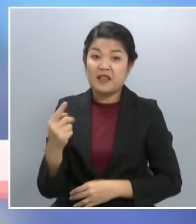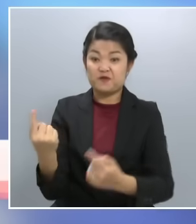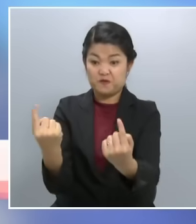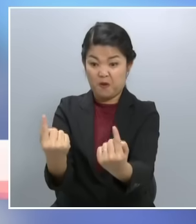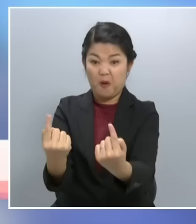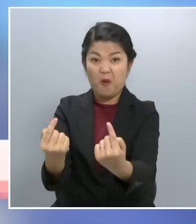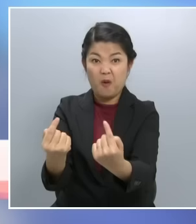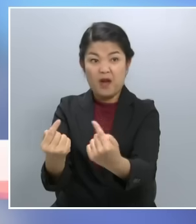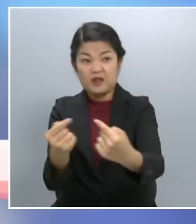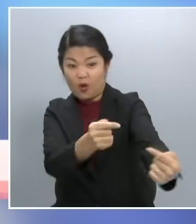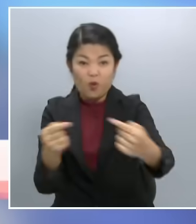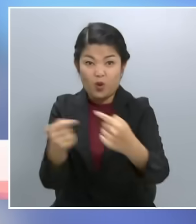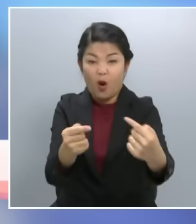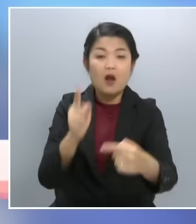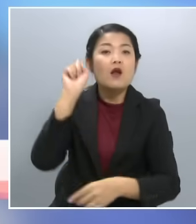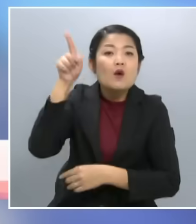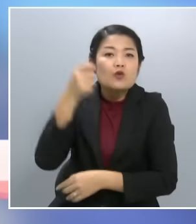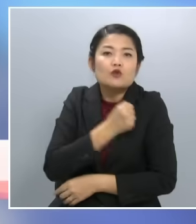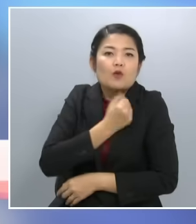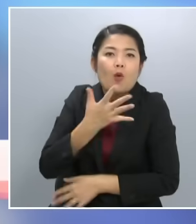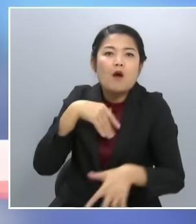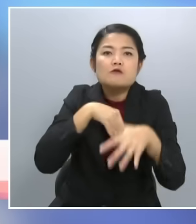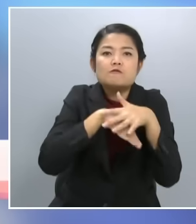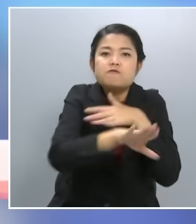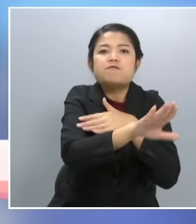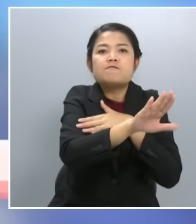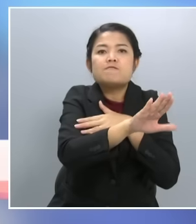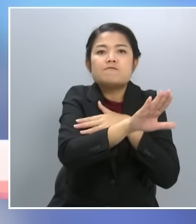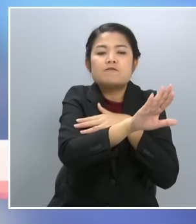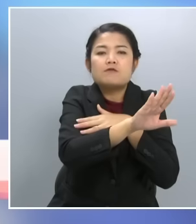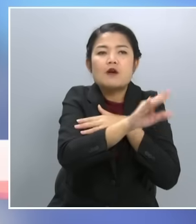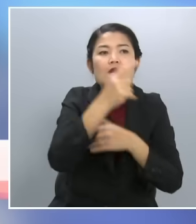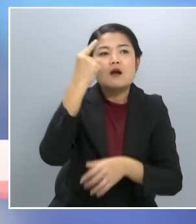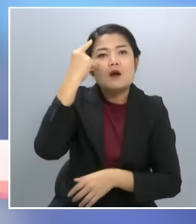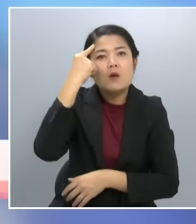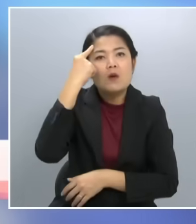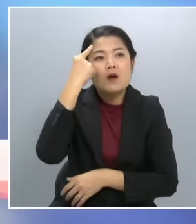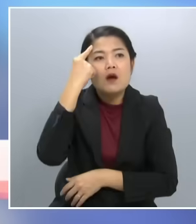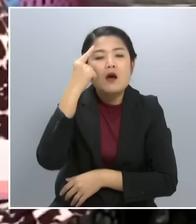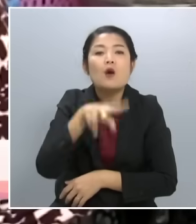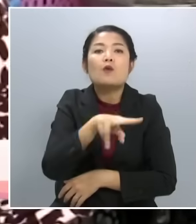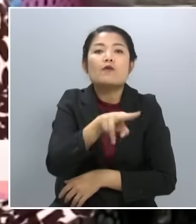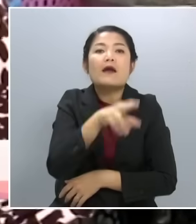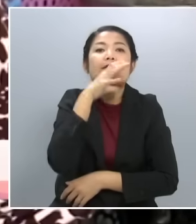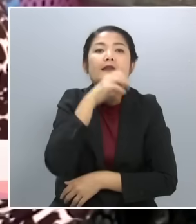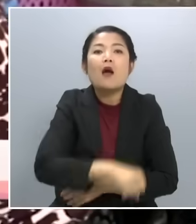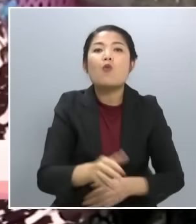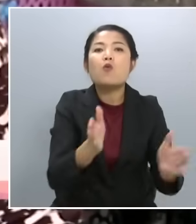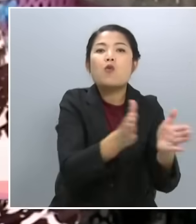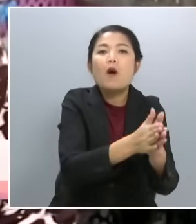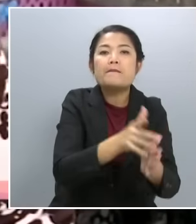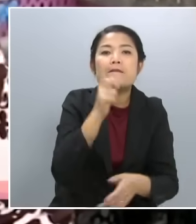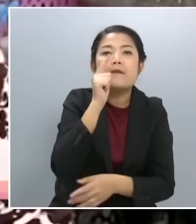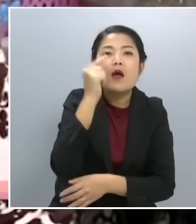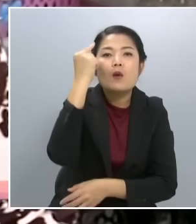ถึงขนาดที่แพรวนั้นทนไม่ไหวหนีหายออกจากบ้านไปทราบว่าแพรวเนี่ยกลับไปอยู่กับแฟนเก่าแม่บอกแบบนั้นนะ